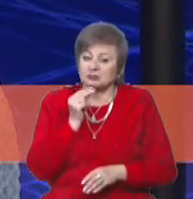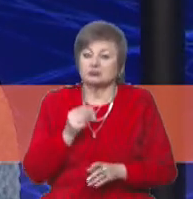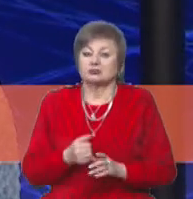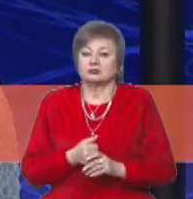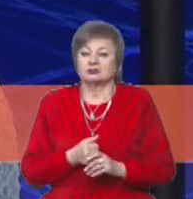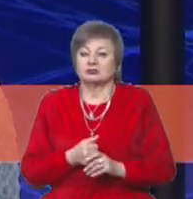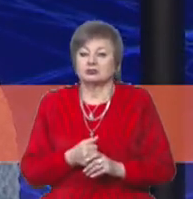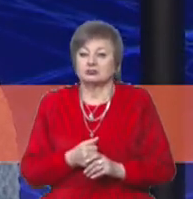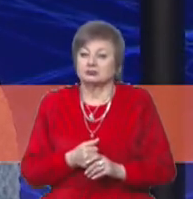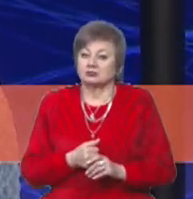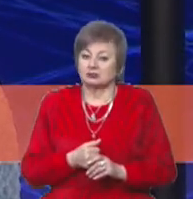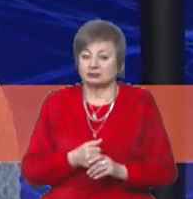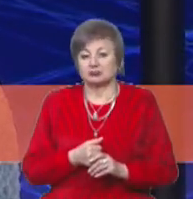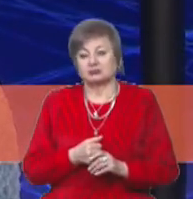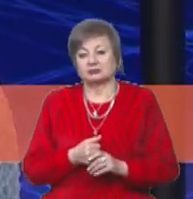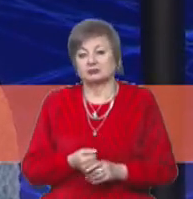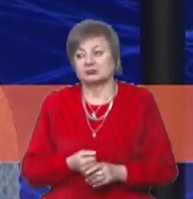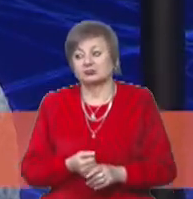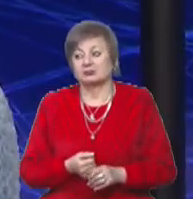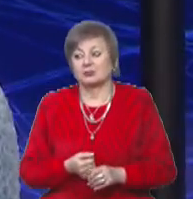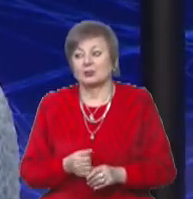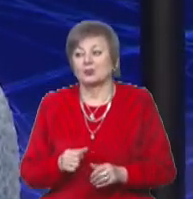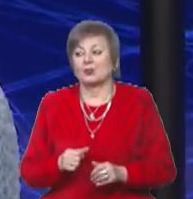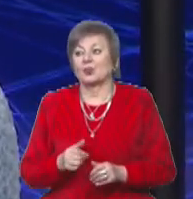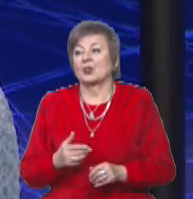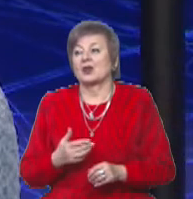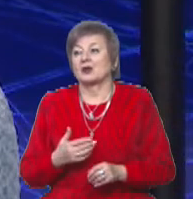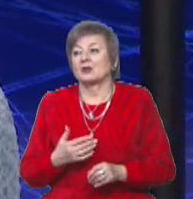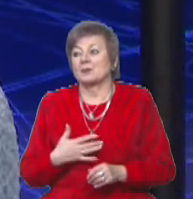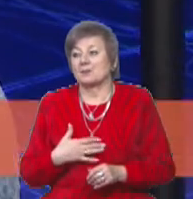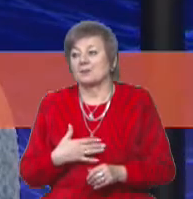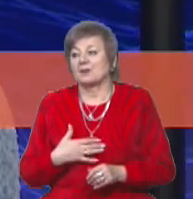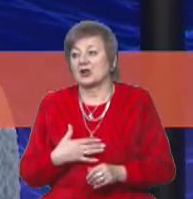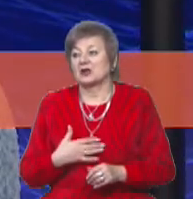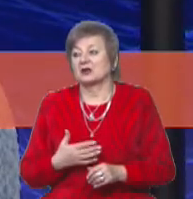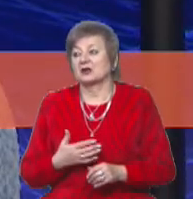це, ну, помімо того, що ми там почали там